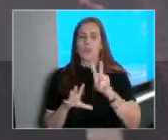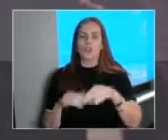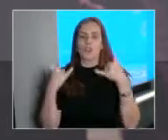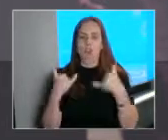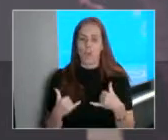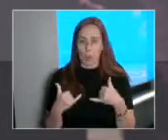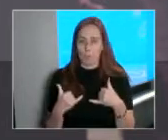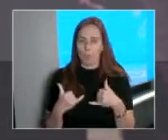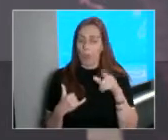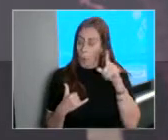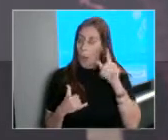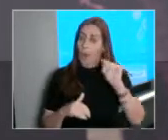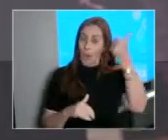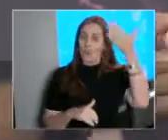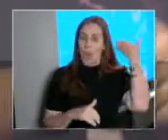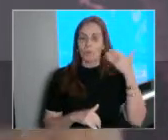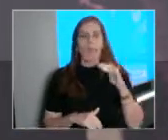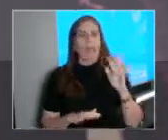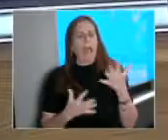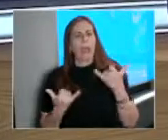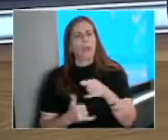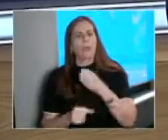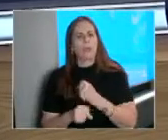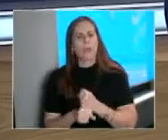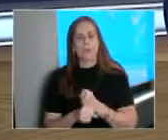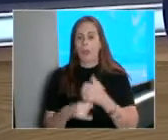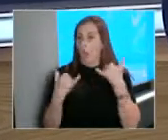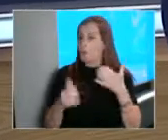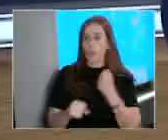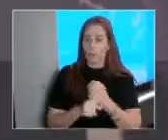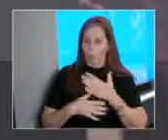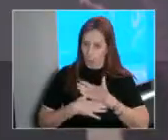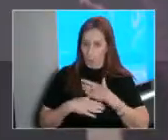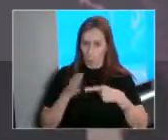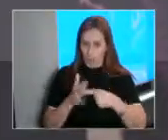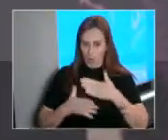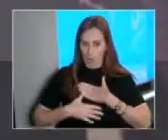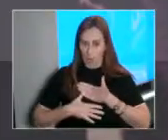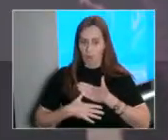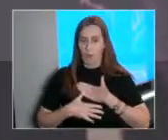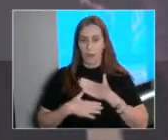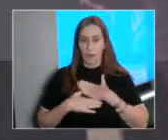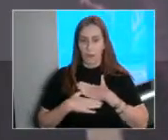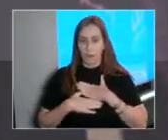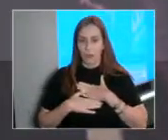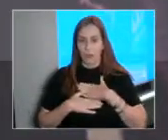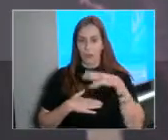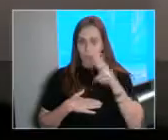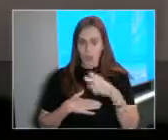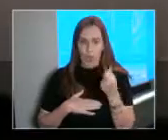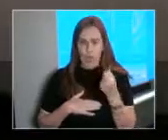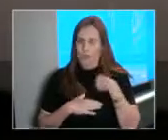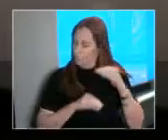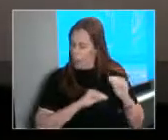במידה מסוימת, הוא הקדים את זמנו. איך הם מעורבים היום? אז היום הפילנטרופיה, אנחנו למשל, הקרן, יש את הכסף